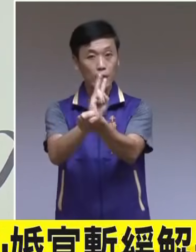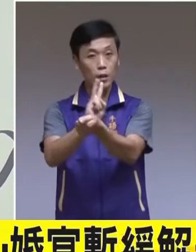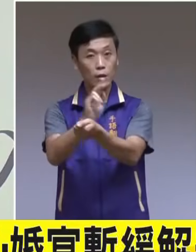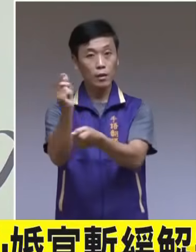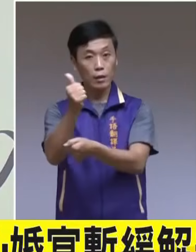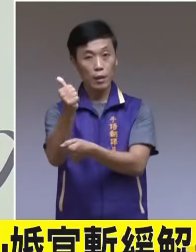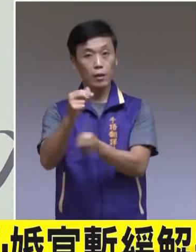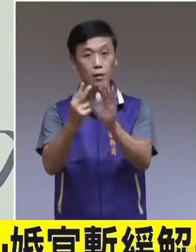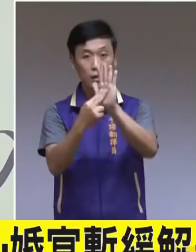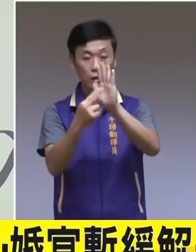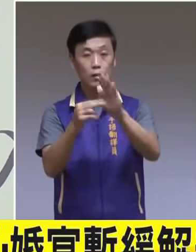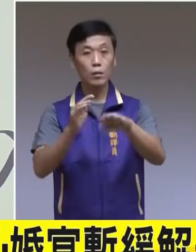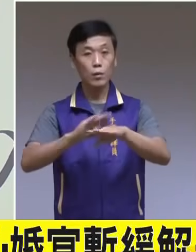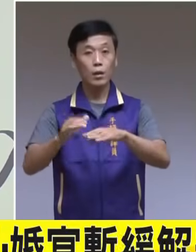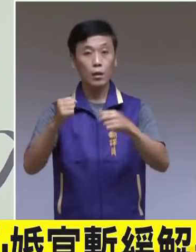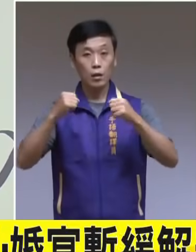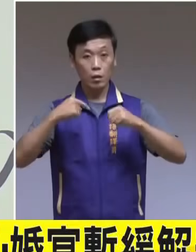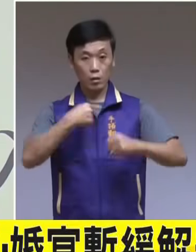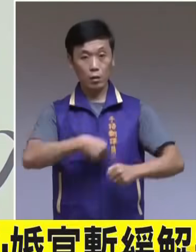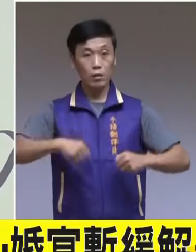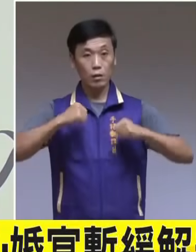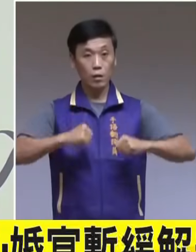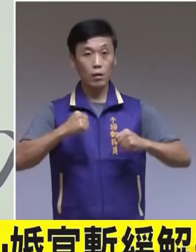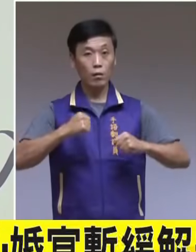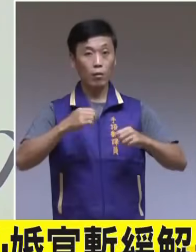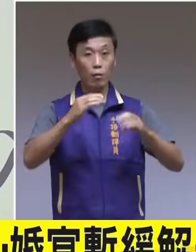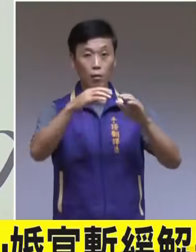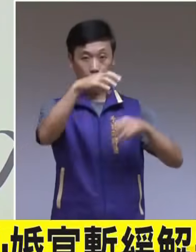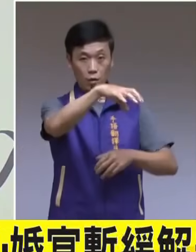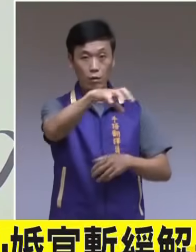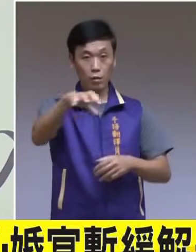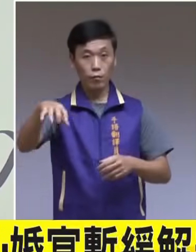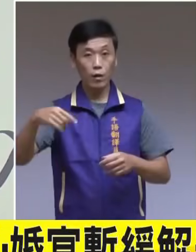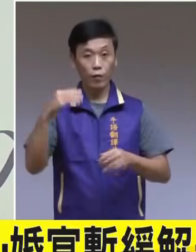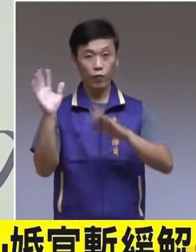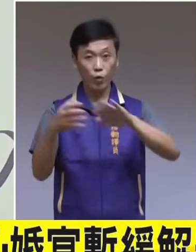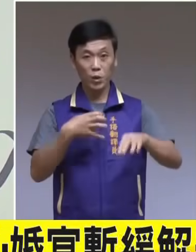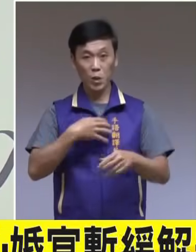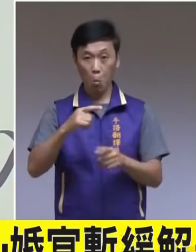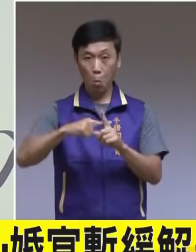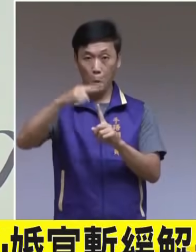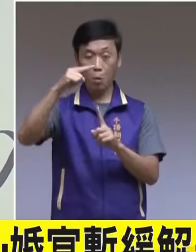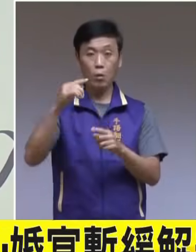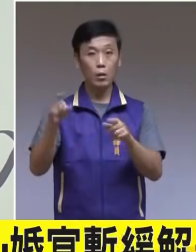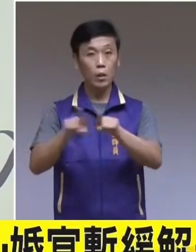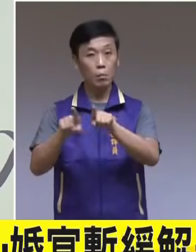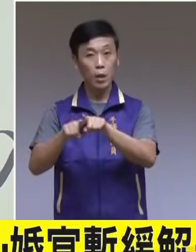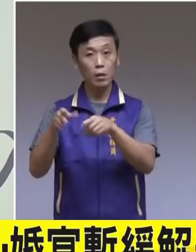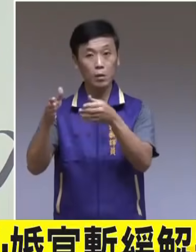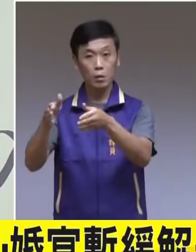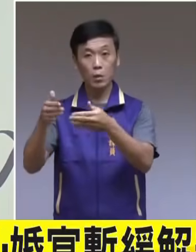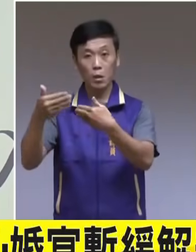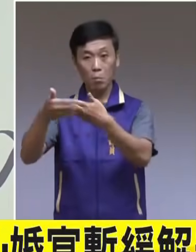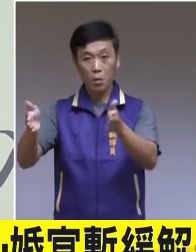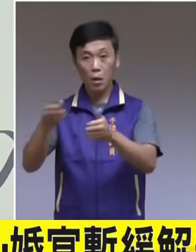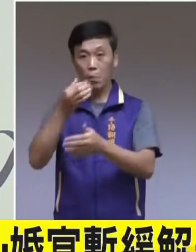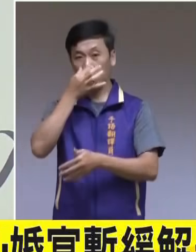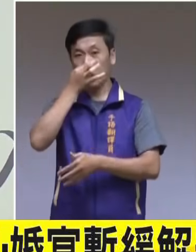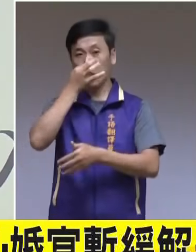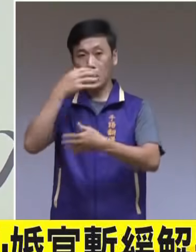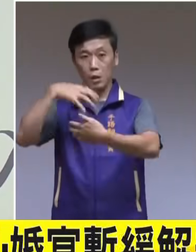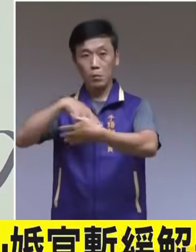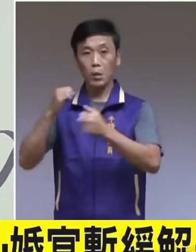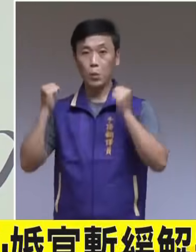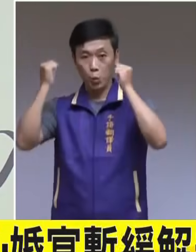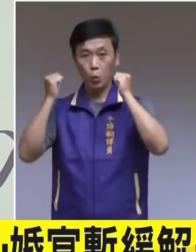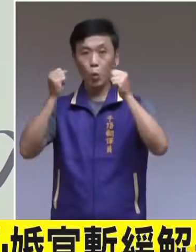健身房的部分，因为它在风险的等级会比较高，因为在健身房来在一般拢有离这个密闭的空间里面